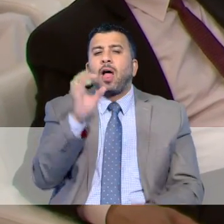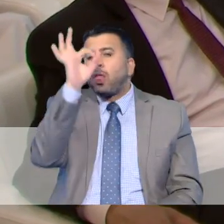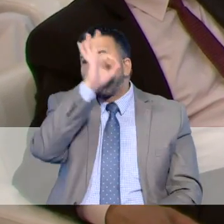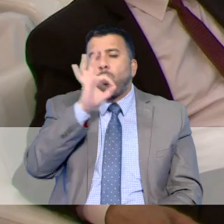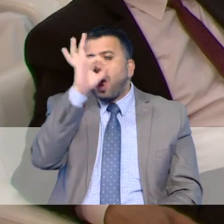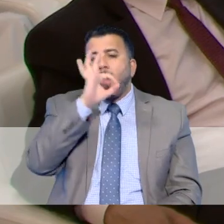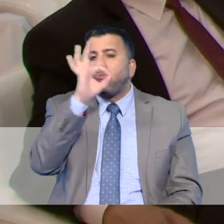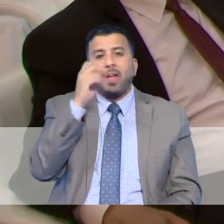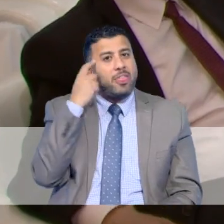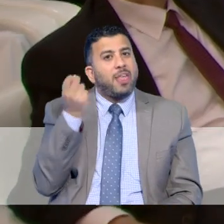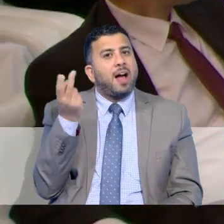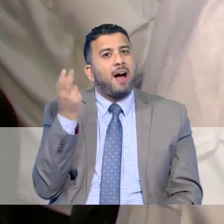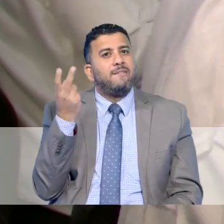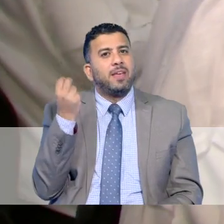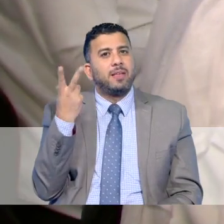الثقافي.